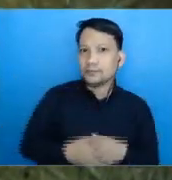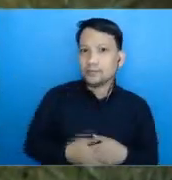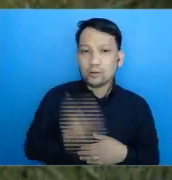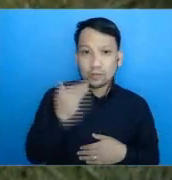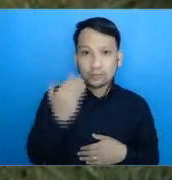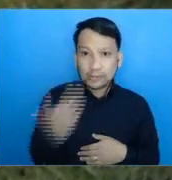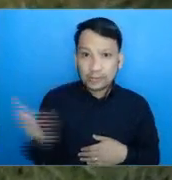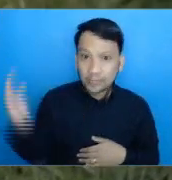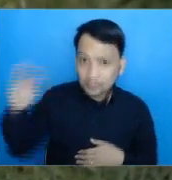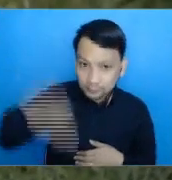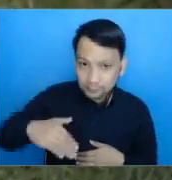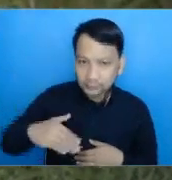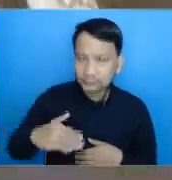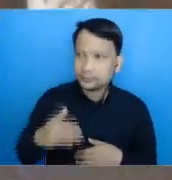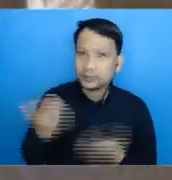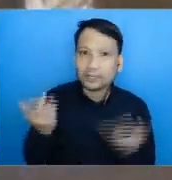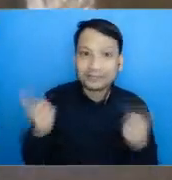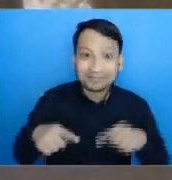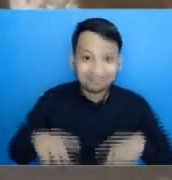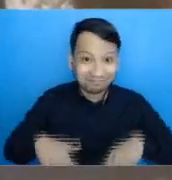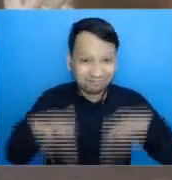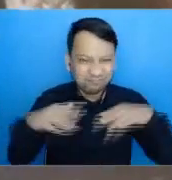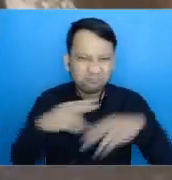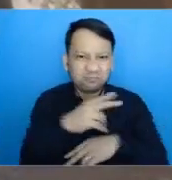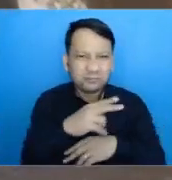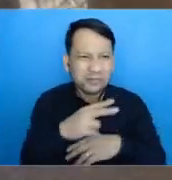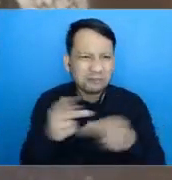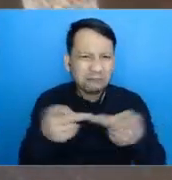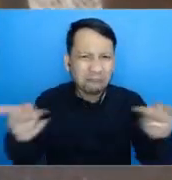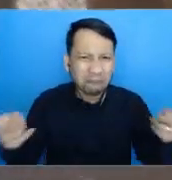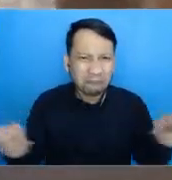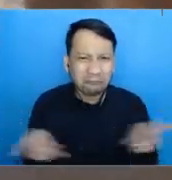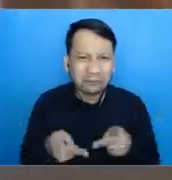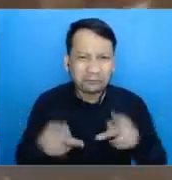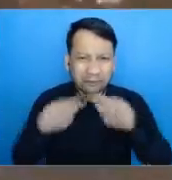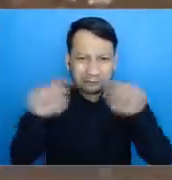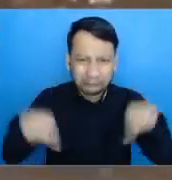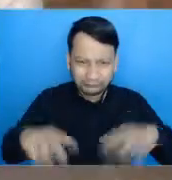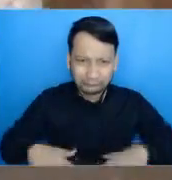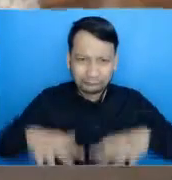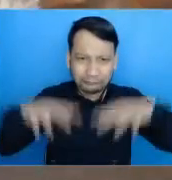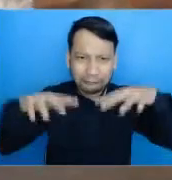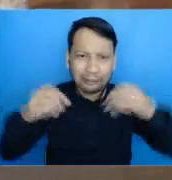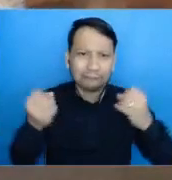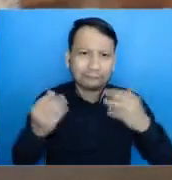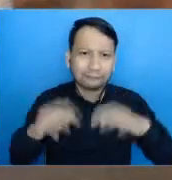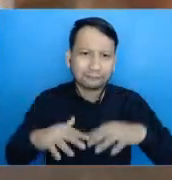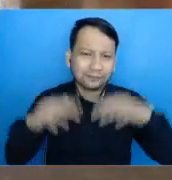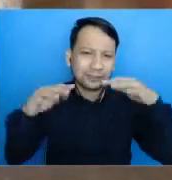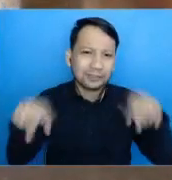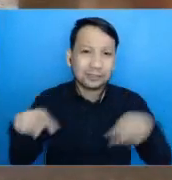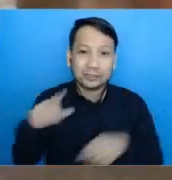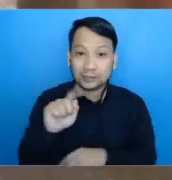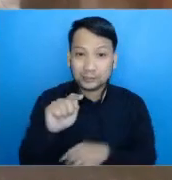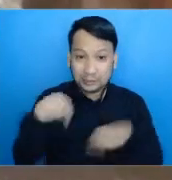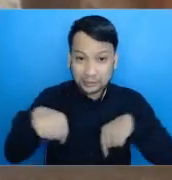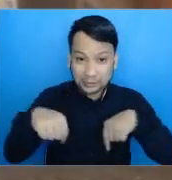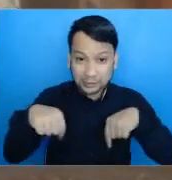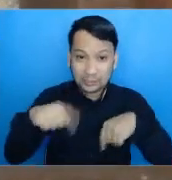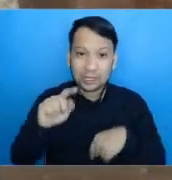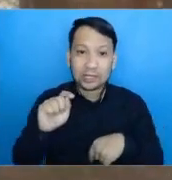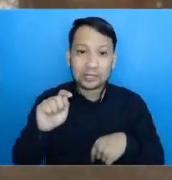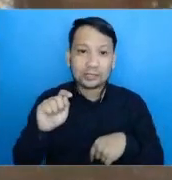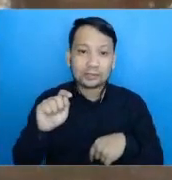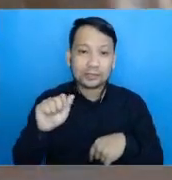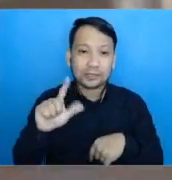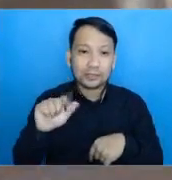nagmistula namang swimming pool ang ilang evacuation tents dito sa Talisaya, sa bayan ng Talisay dito sa